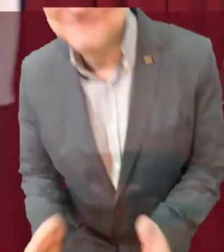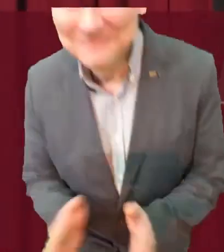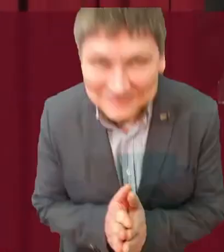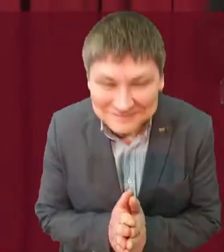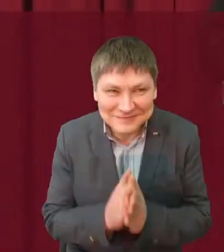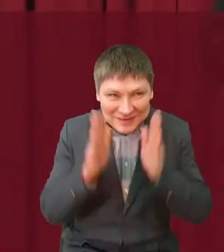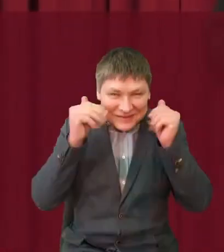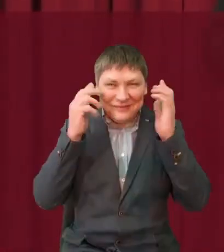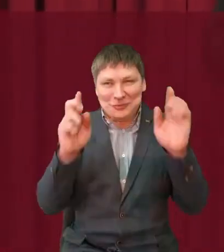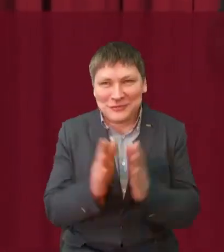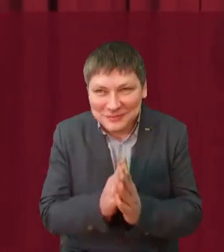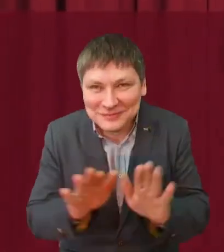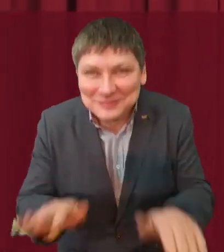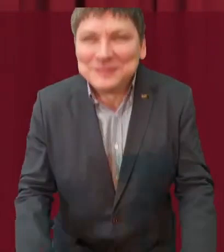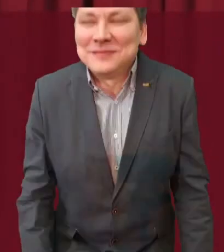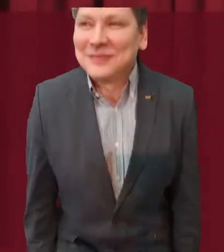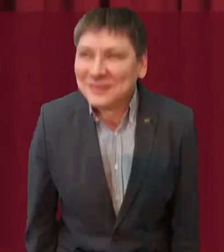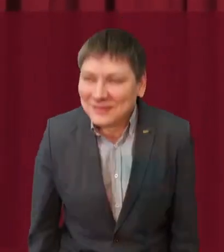пожалуйста